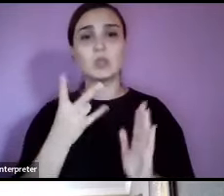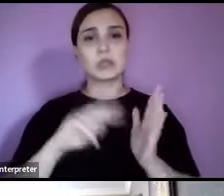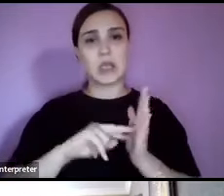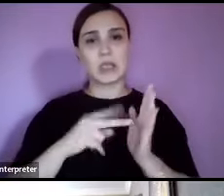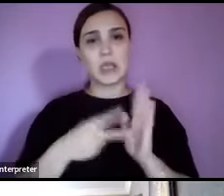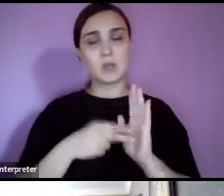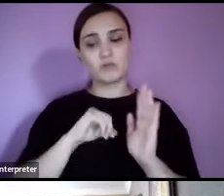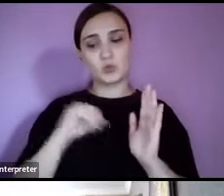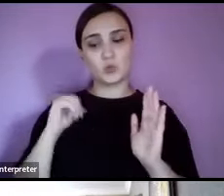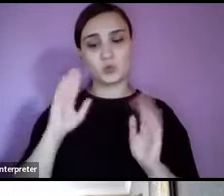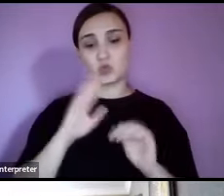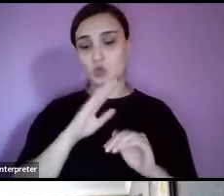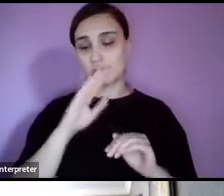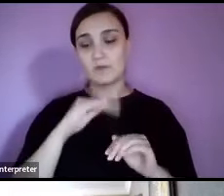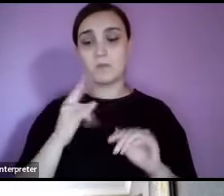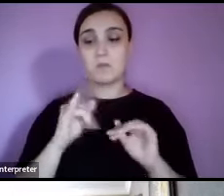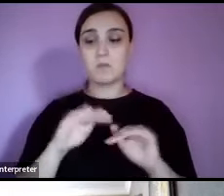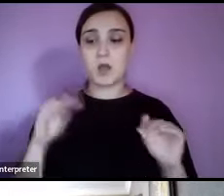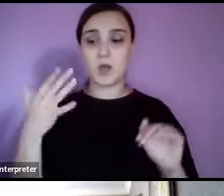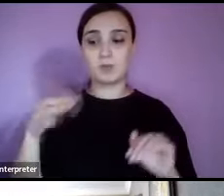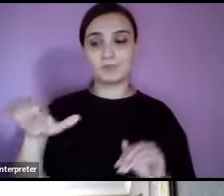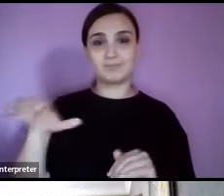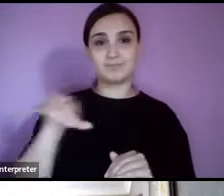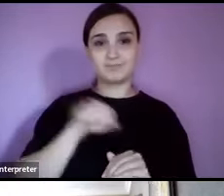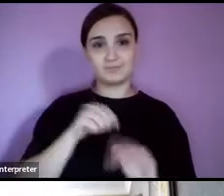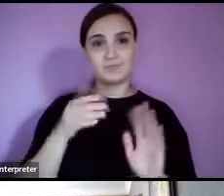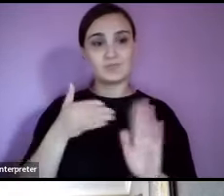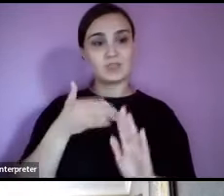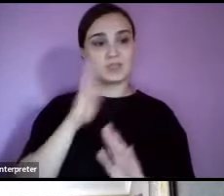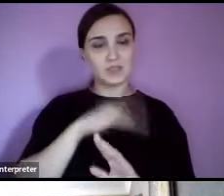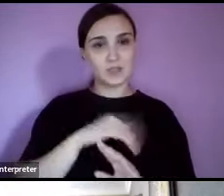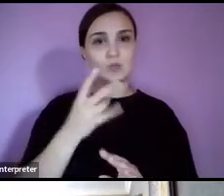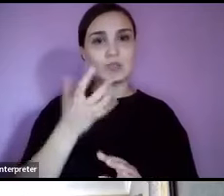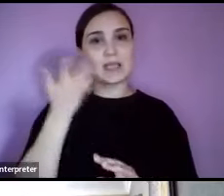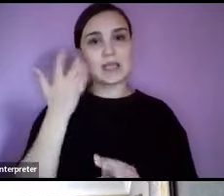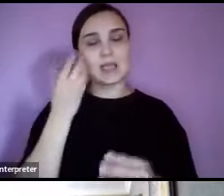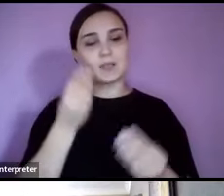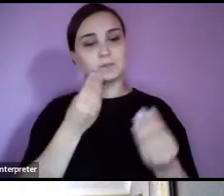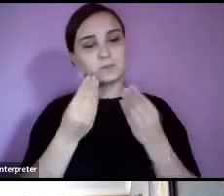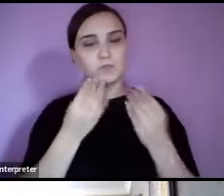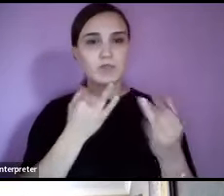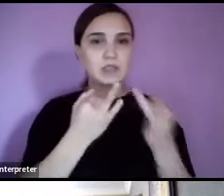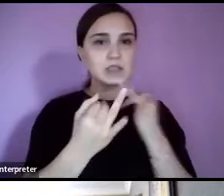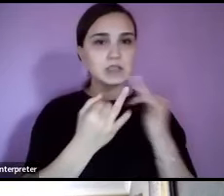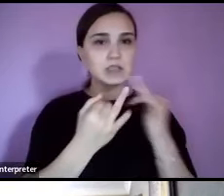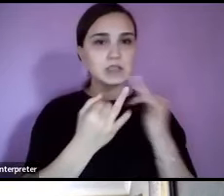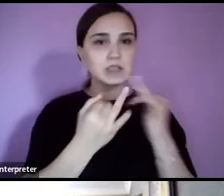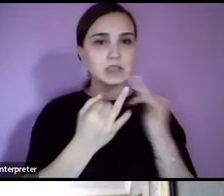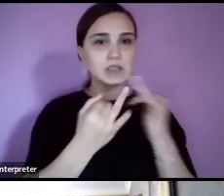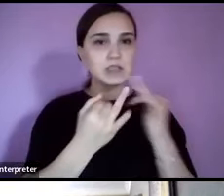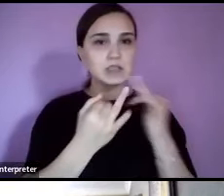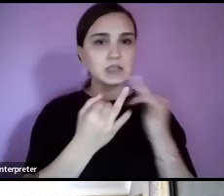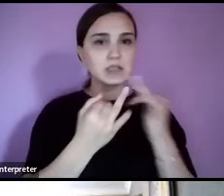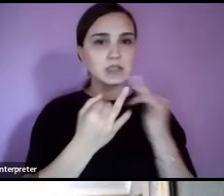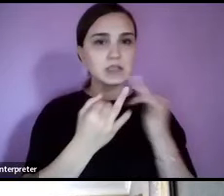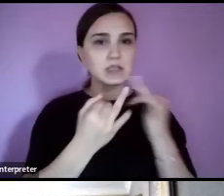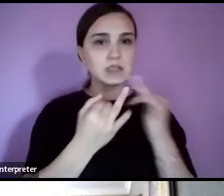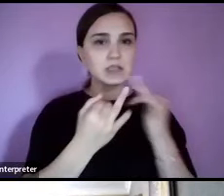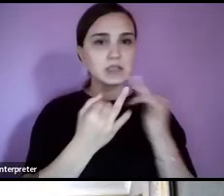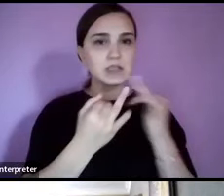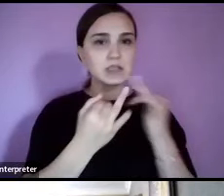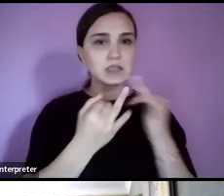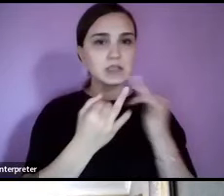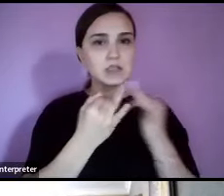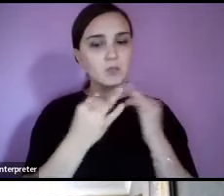თუ ბაღის შემდეგ როცა სახლში დაბრუნდებით მიირთვათ ხილი და ისაუბროთ აი იმ განვლილი დღის აქტივობების შესახებ. ეს